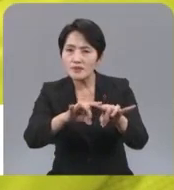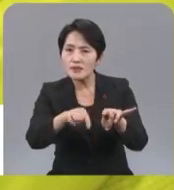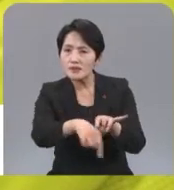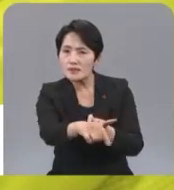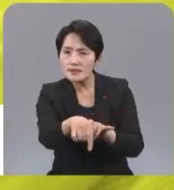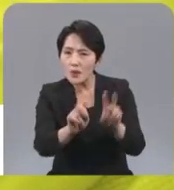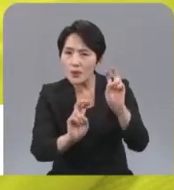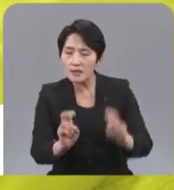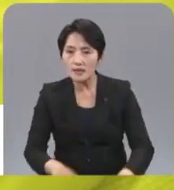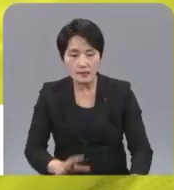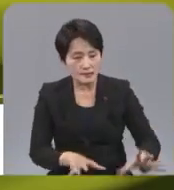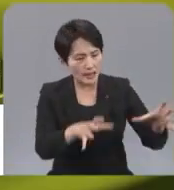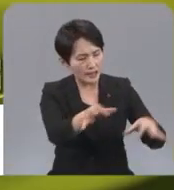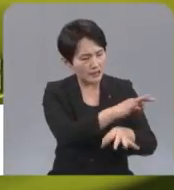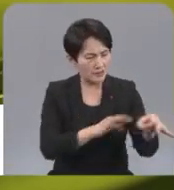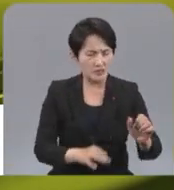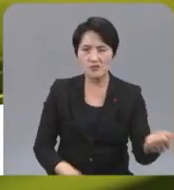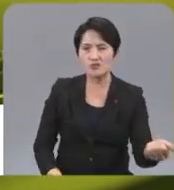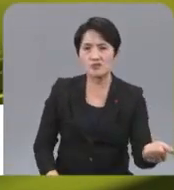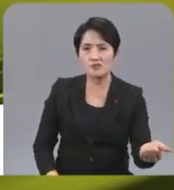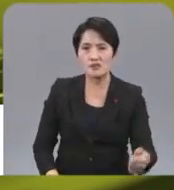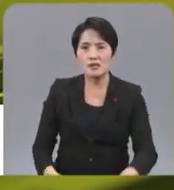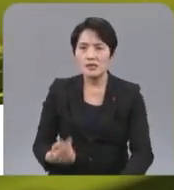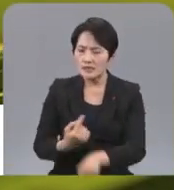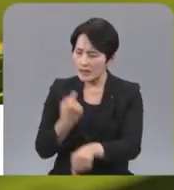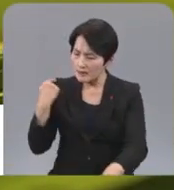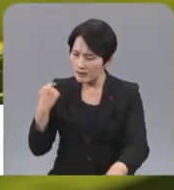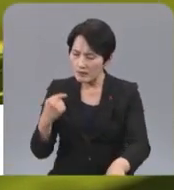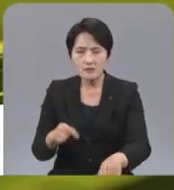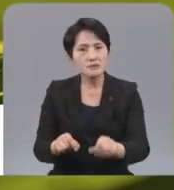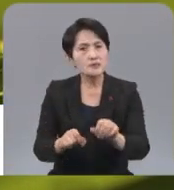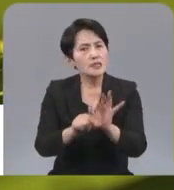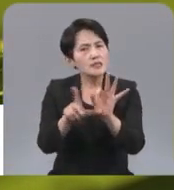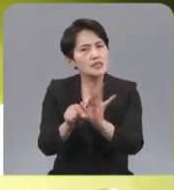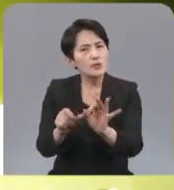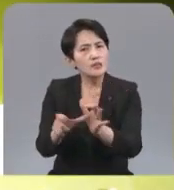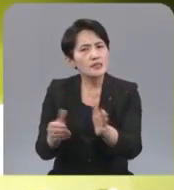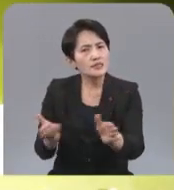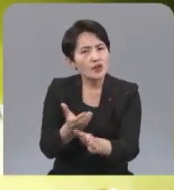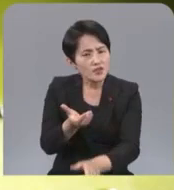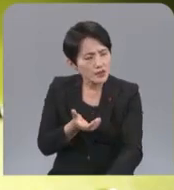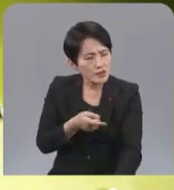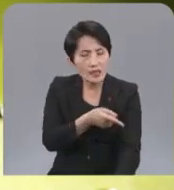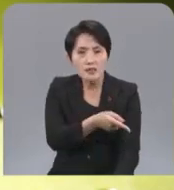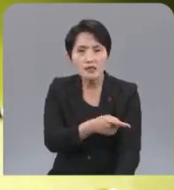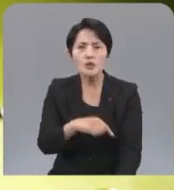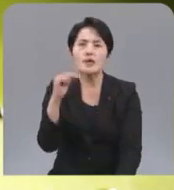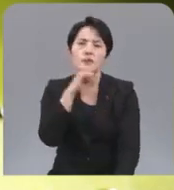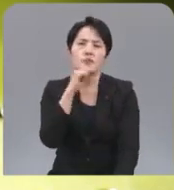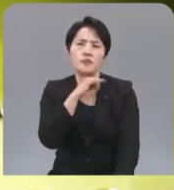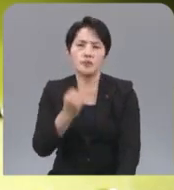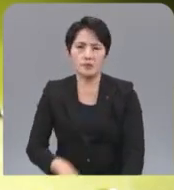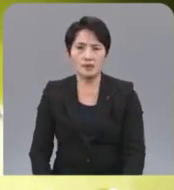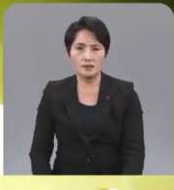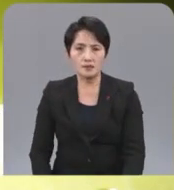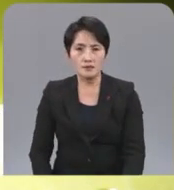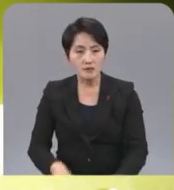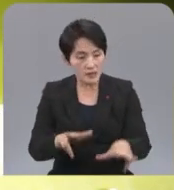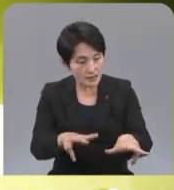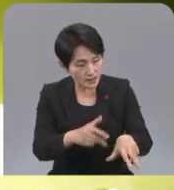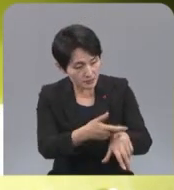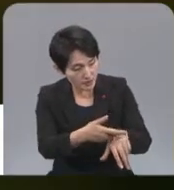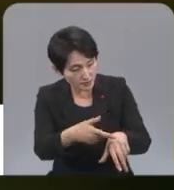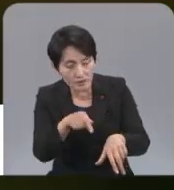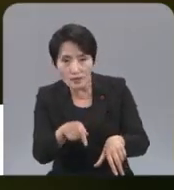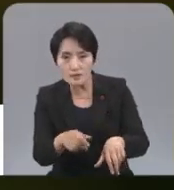たということですまた去年の売上は258兆6000億音で昨年より